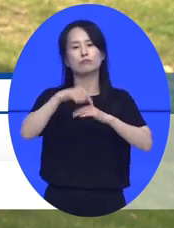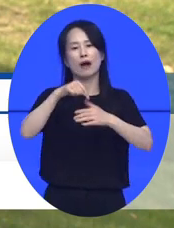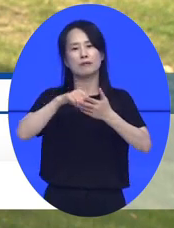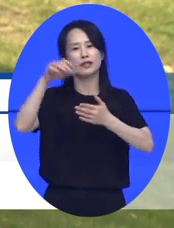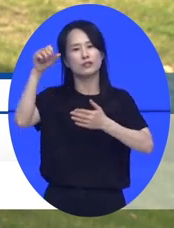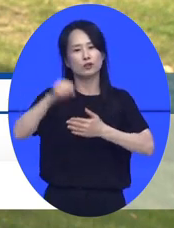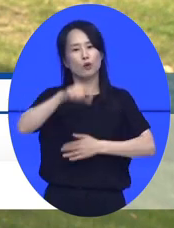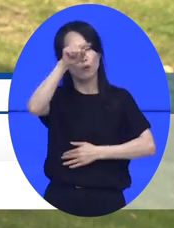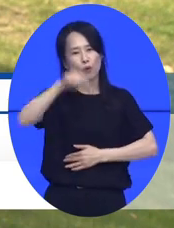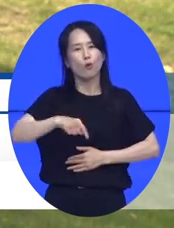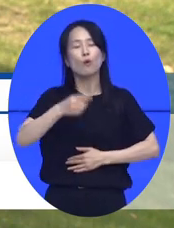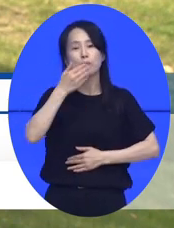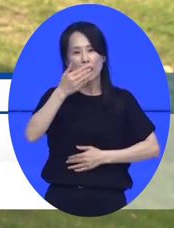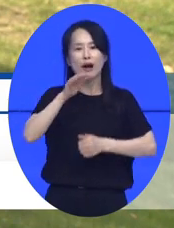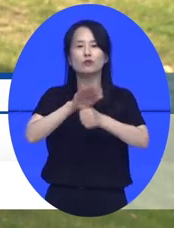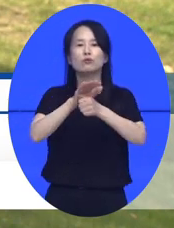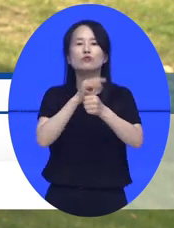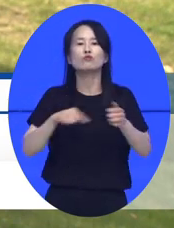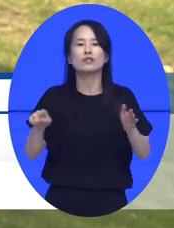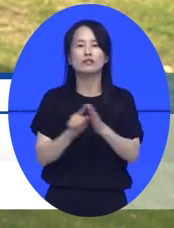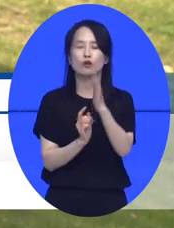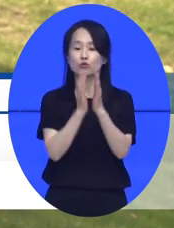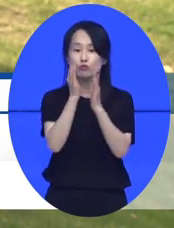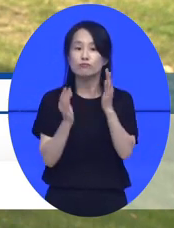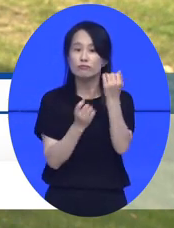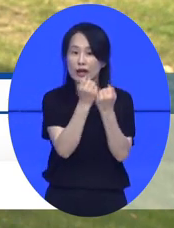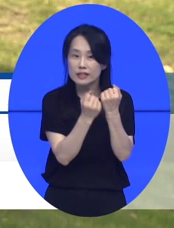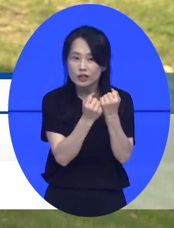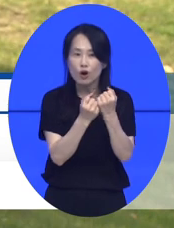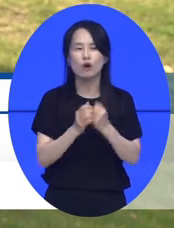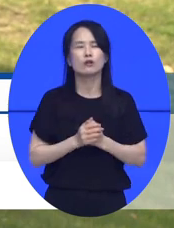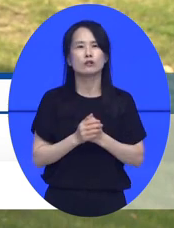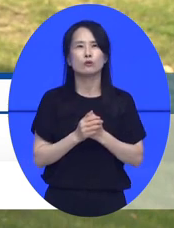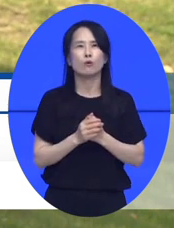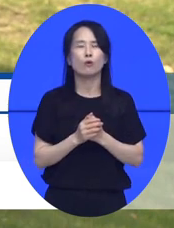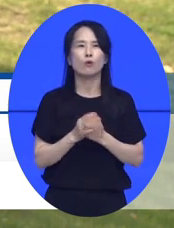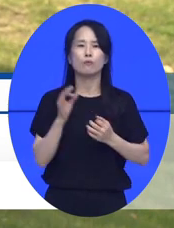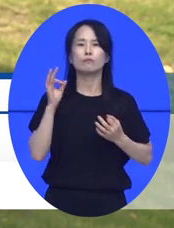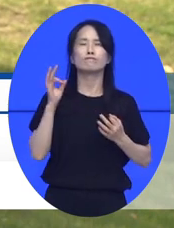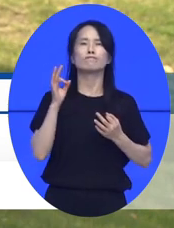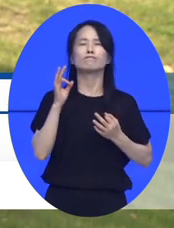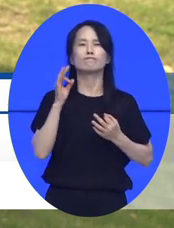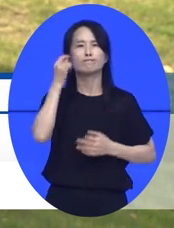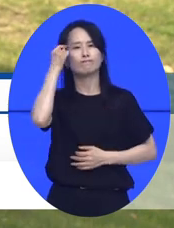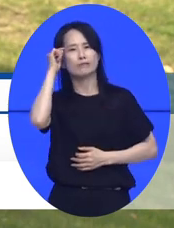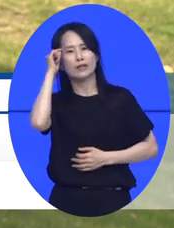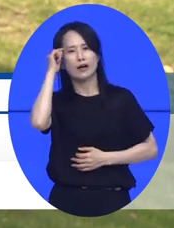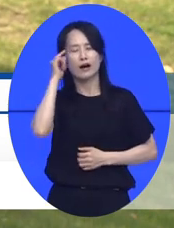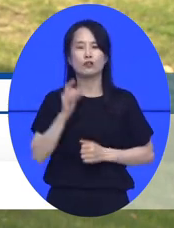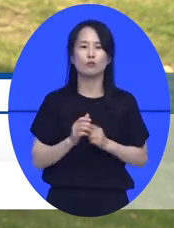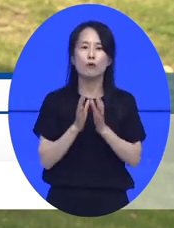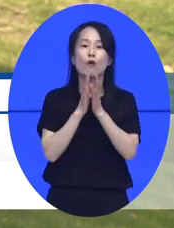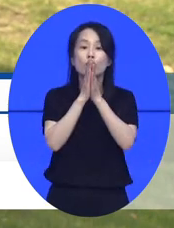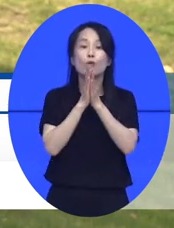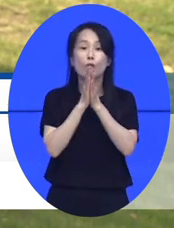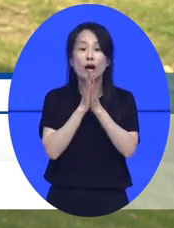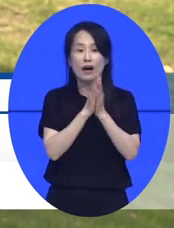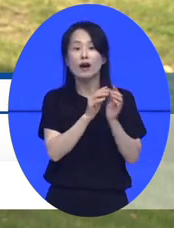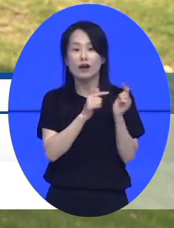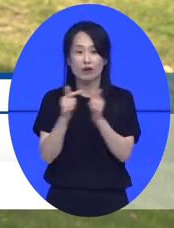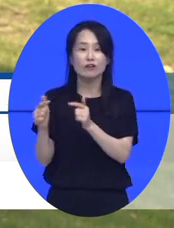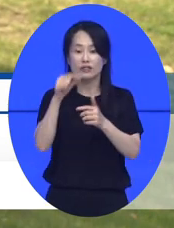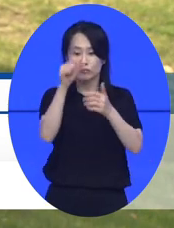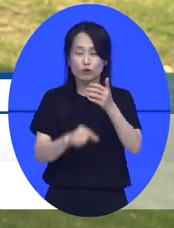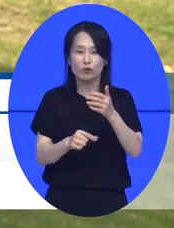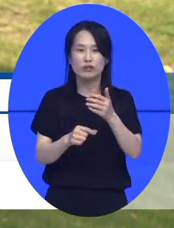즐길 수 있도록 숲해설 명상 요가 프로그램과 역사문화 체험 콘텐츠를 구성하여